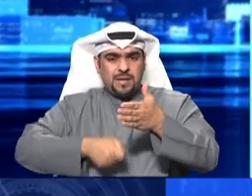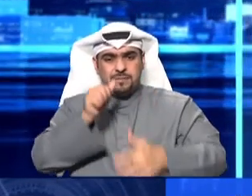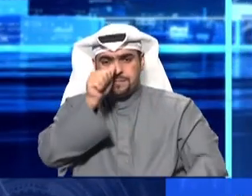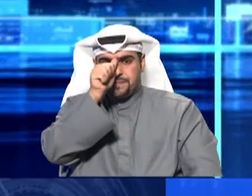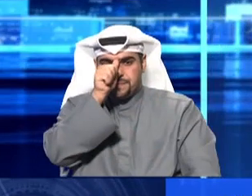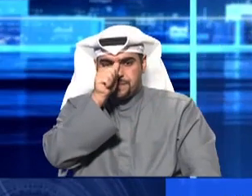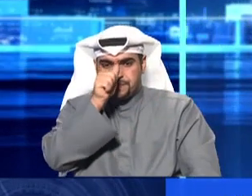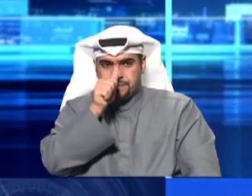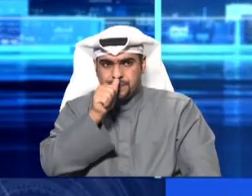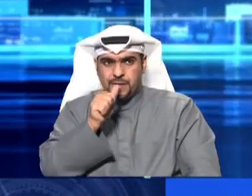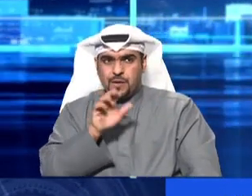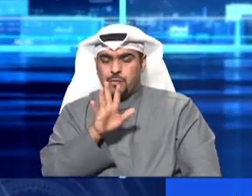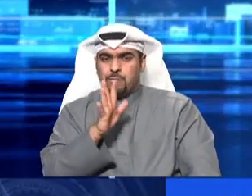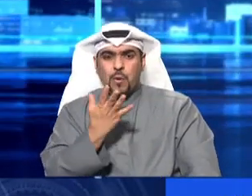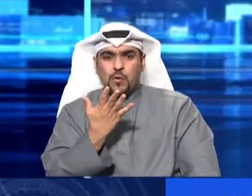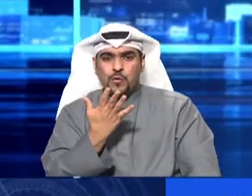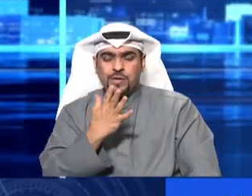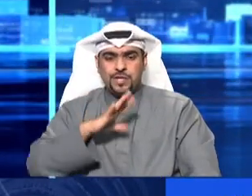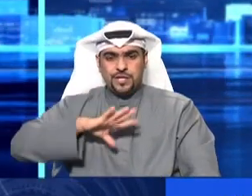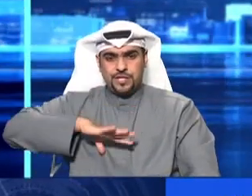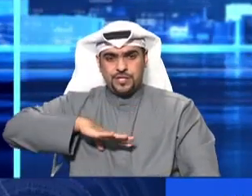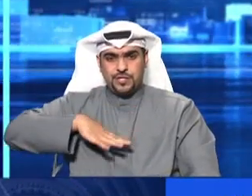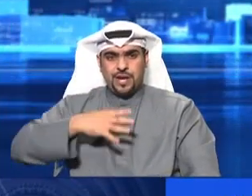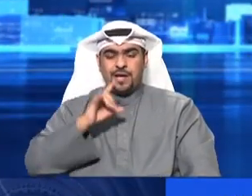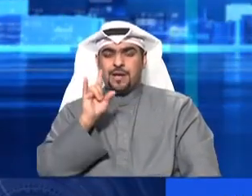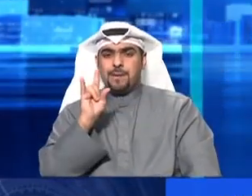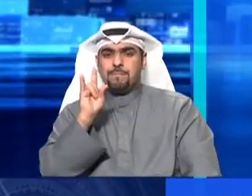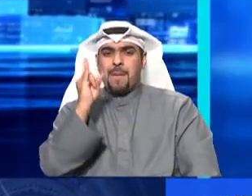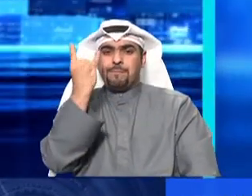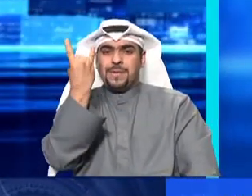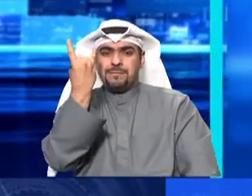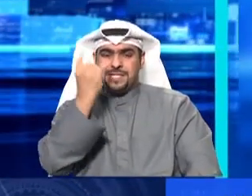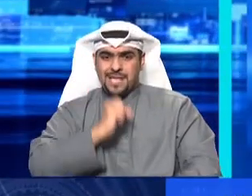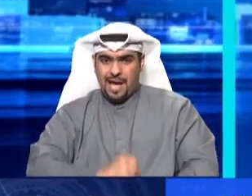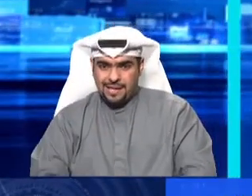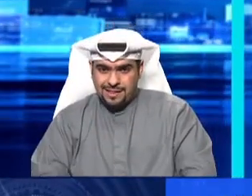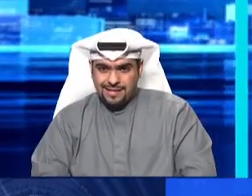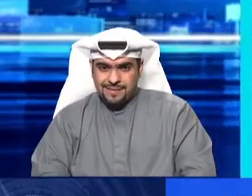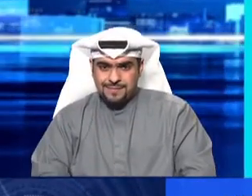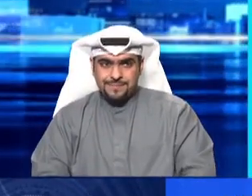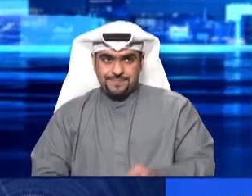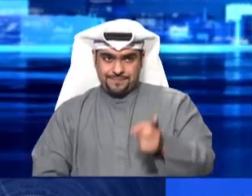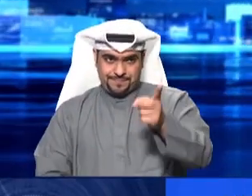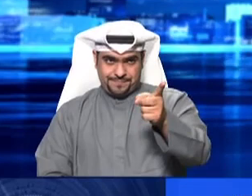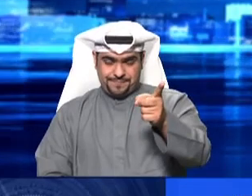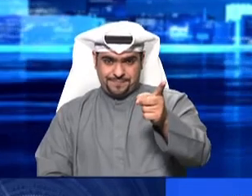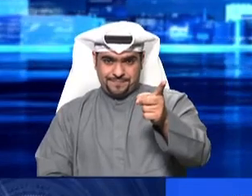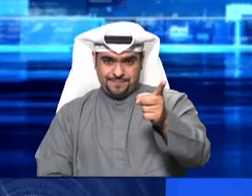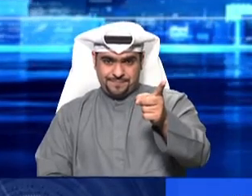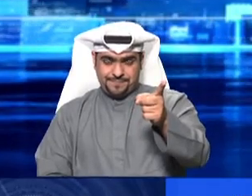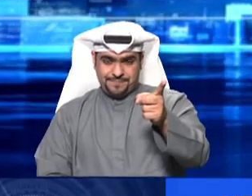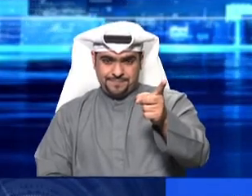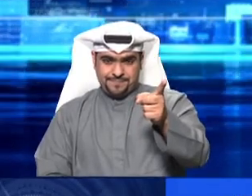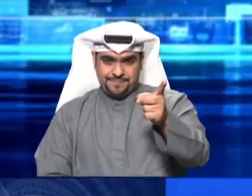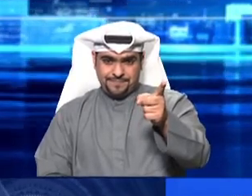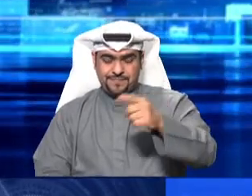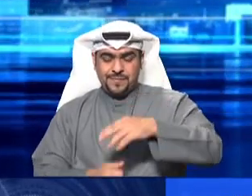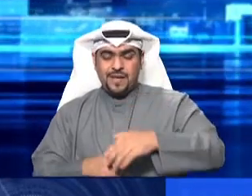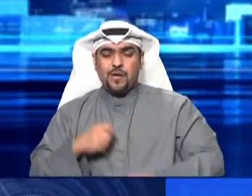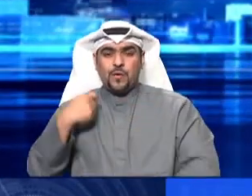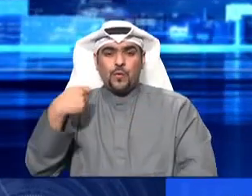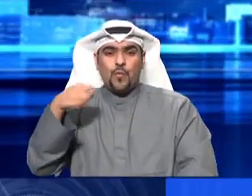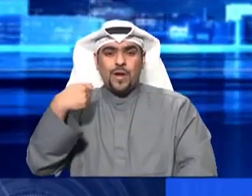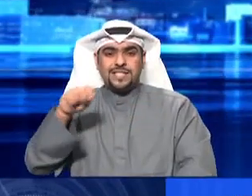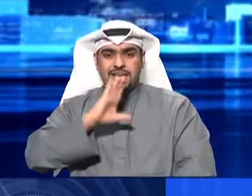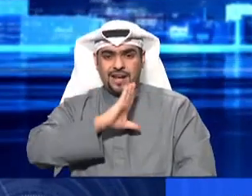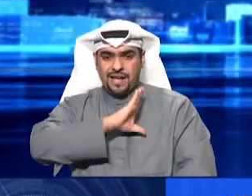السمو الشيخ محمد بن زايد آل نهيان ولي عهد أبو ظبي نائب القائد أعلى للقوات المسلحة في